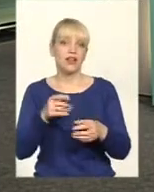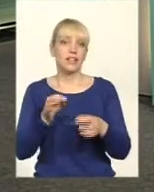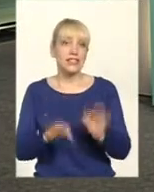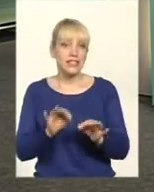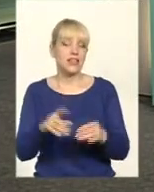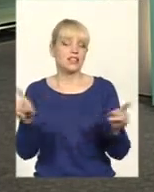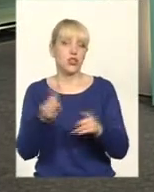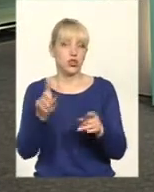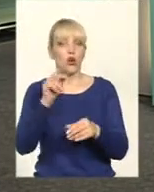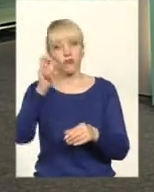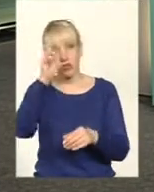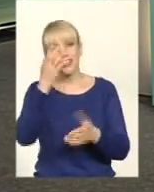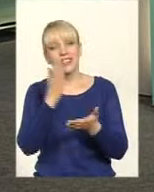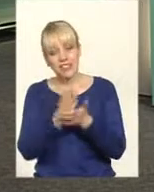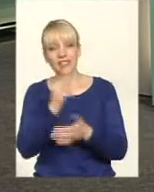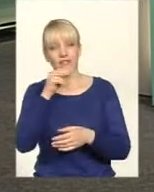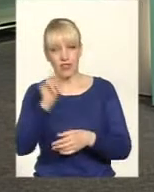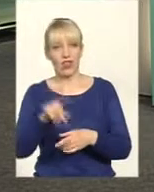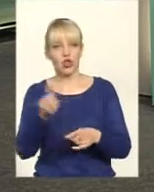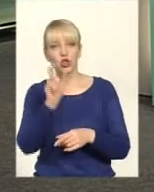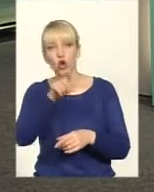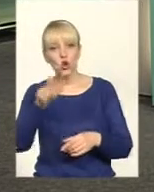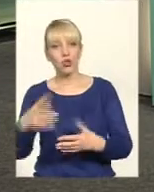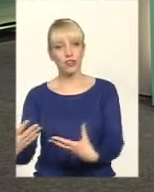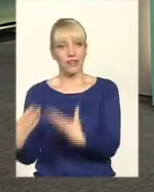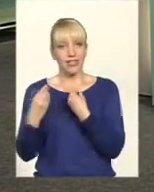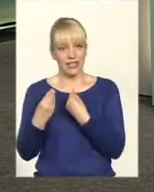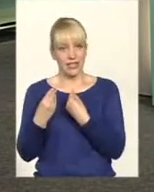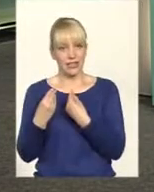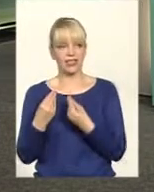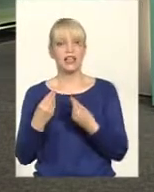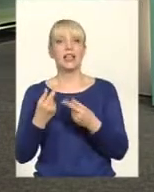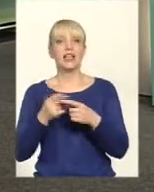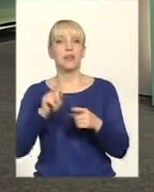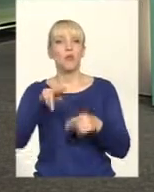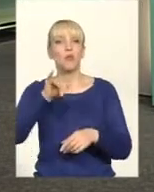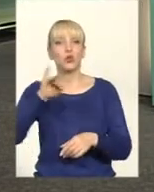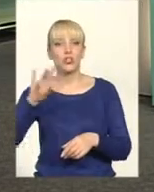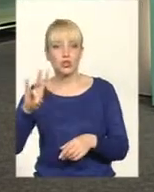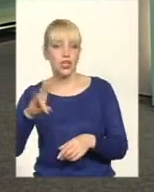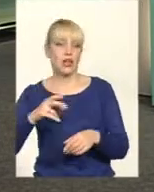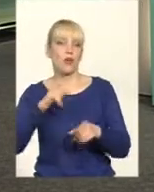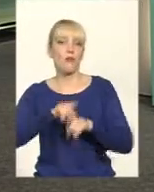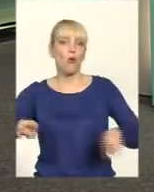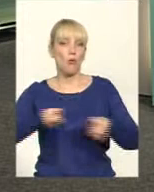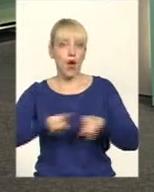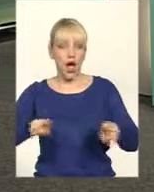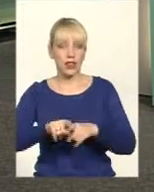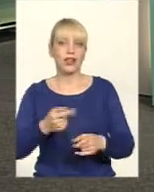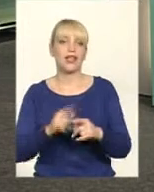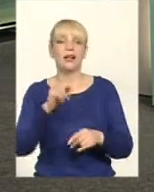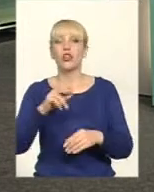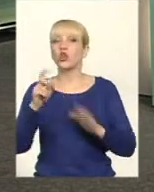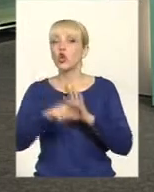тоже есть вина о том, что люди воздействовались, велись на вот эту путинскую пропаганду. И в Донецкой области